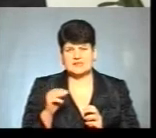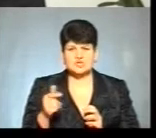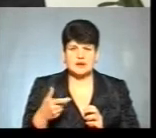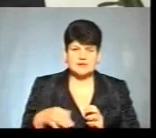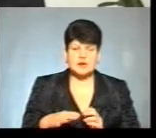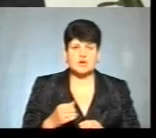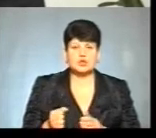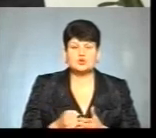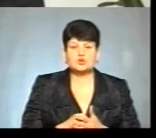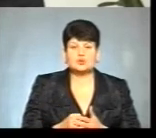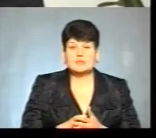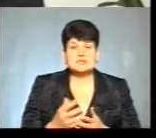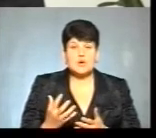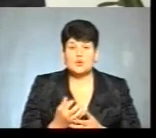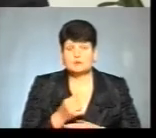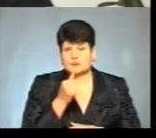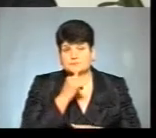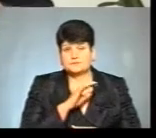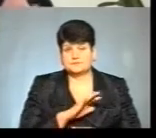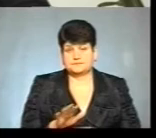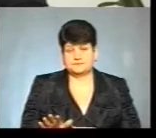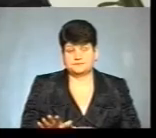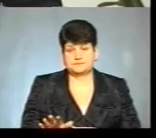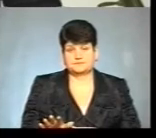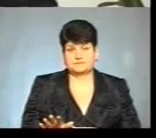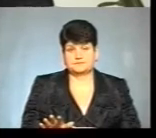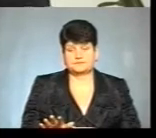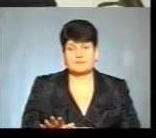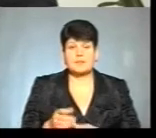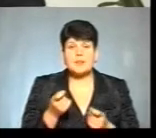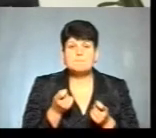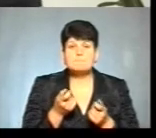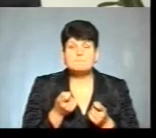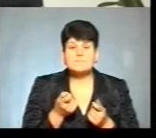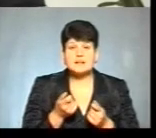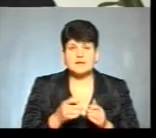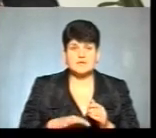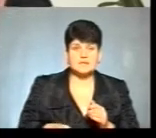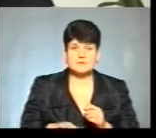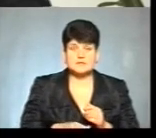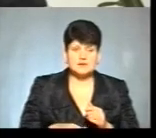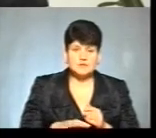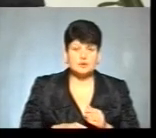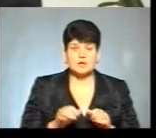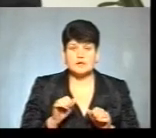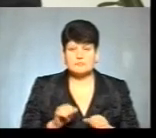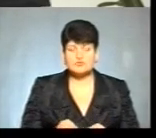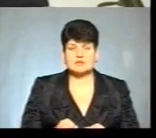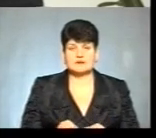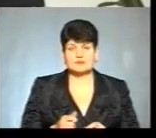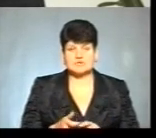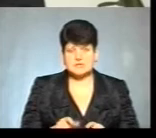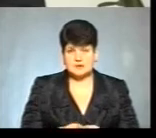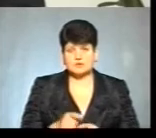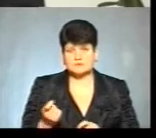добитися якогось певного успіху абсолютно неможливо, тому що ну надто мала територія і можливості